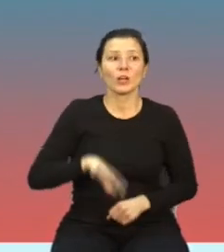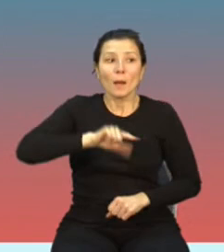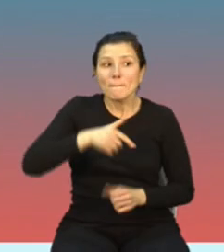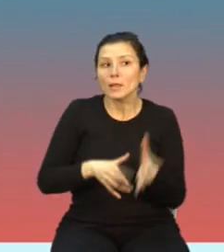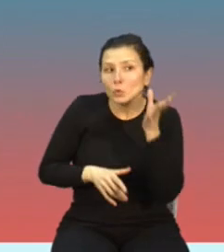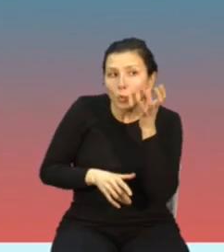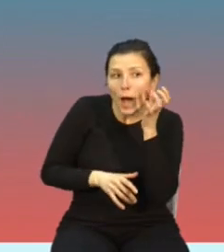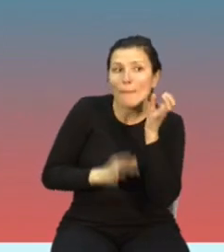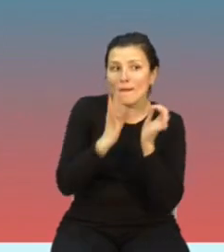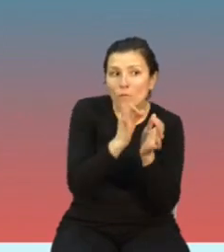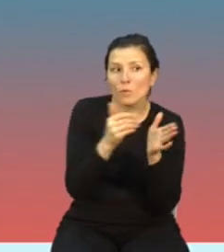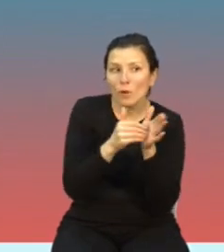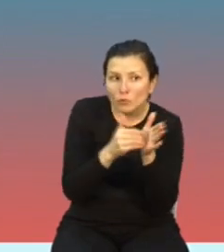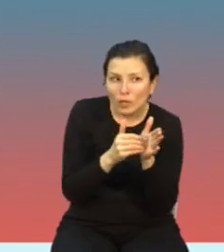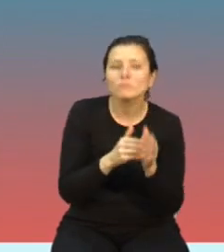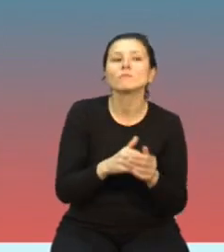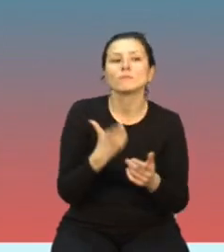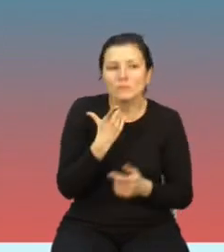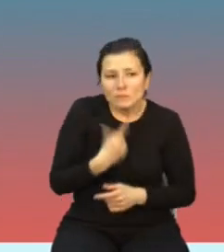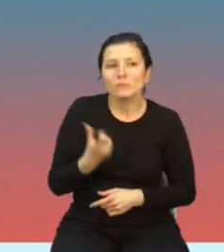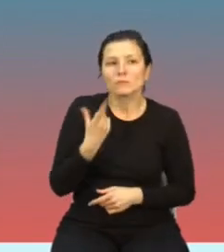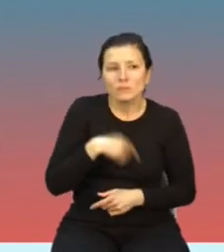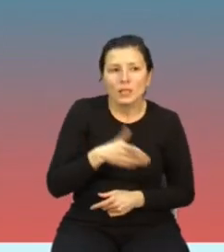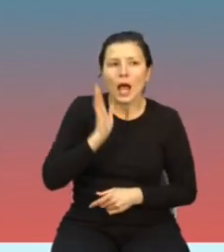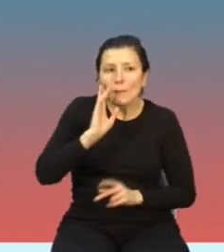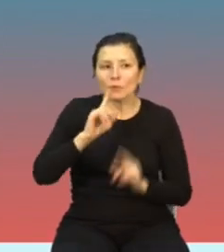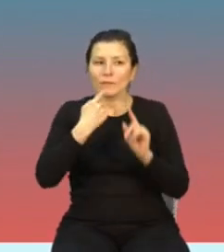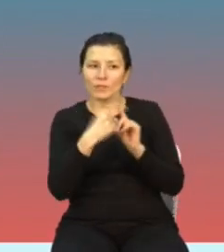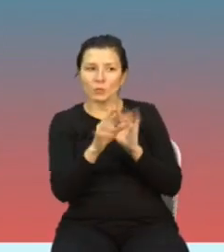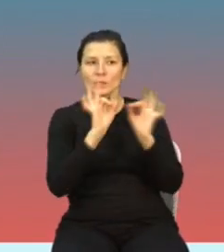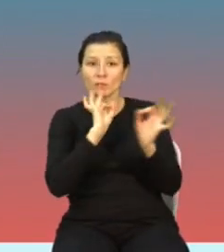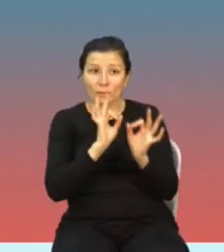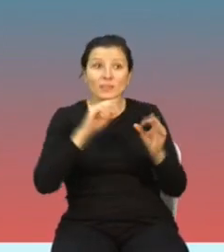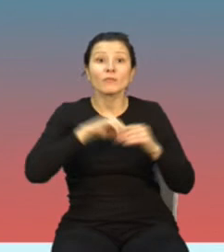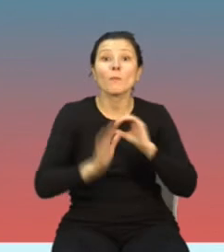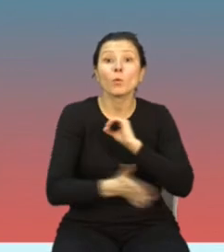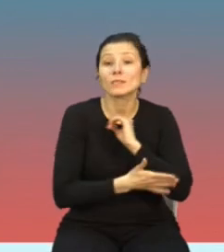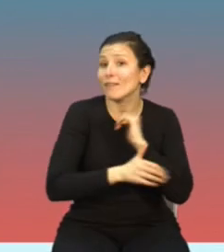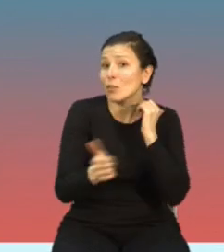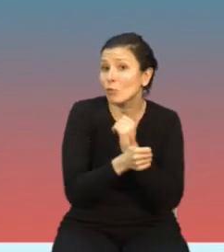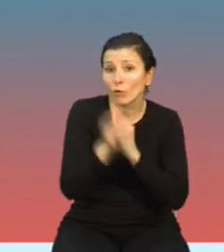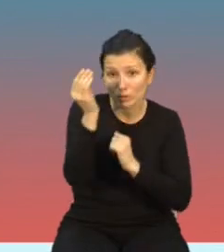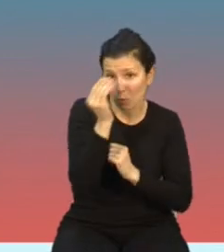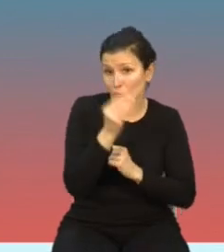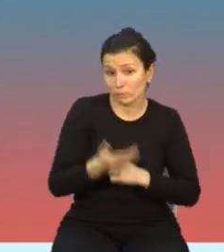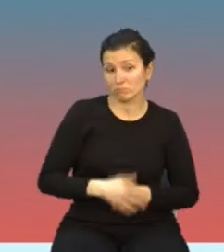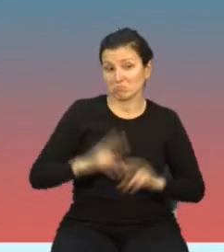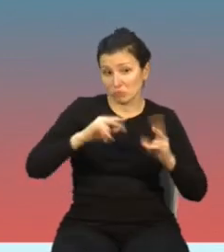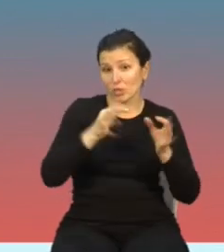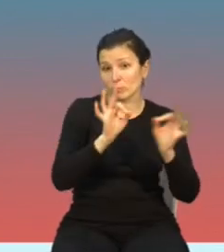ze zrozumieniem i następnie kierujemy informacje oparte o dowody naukowe. I